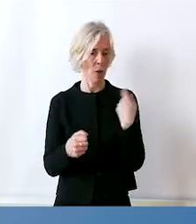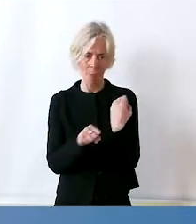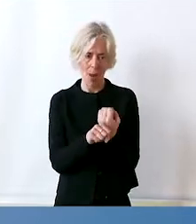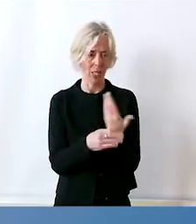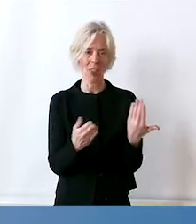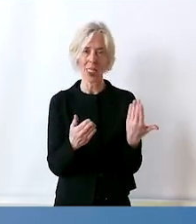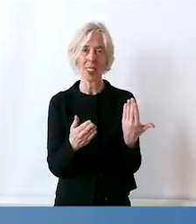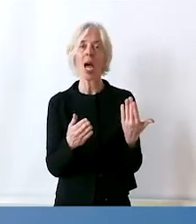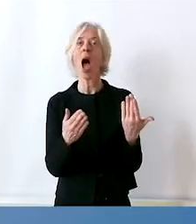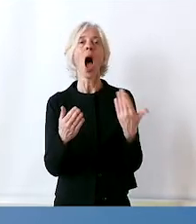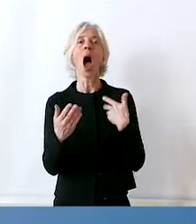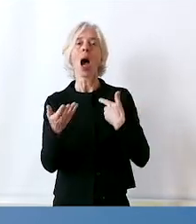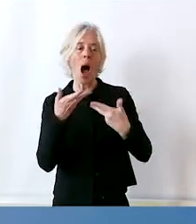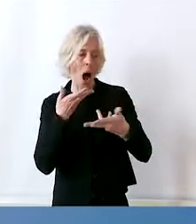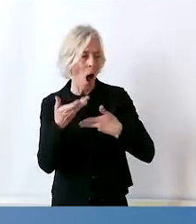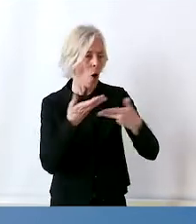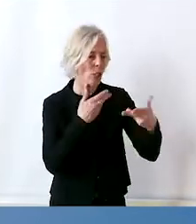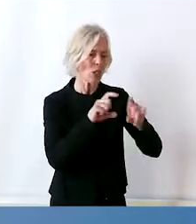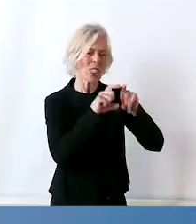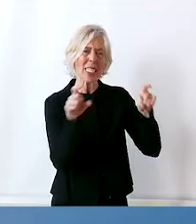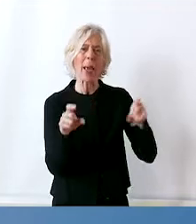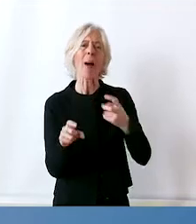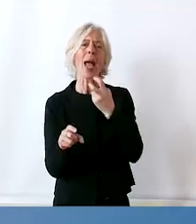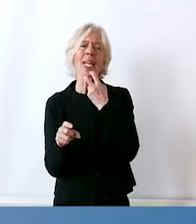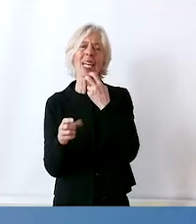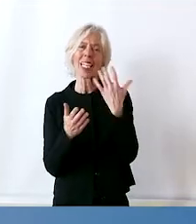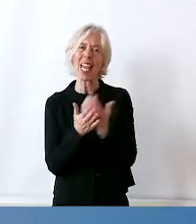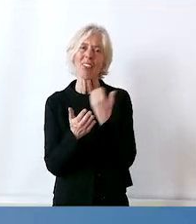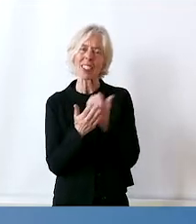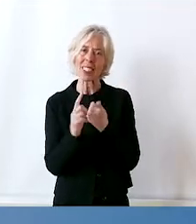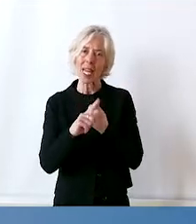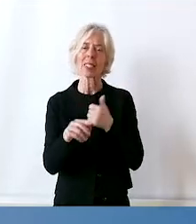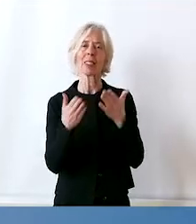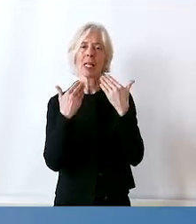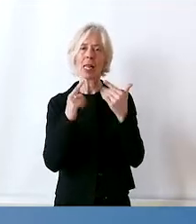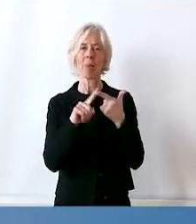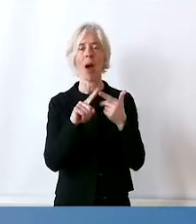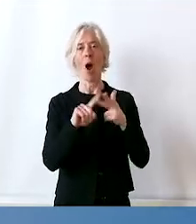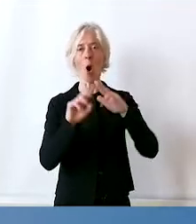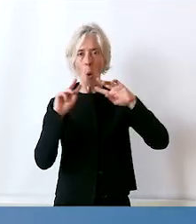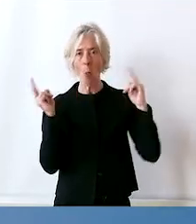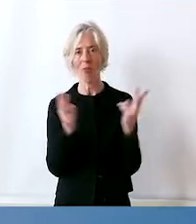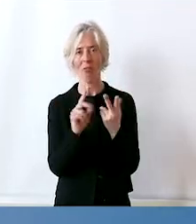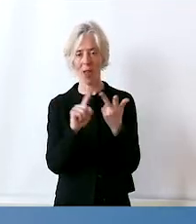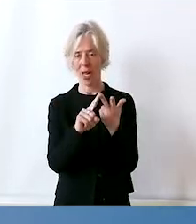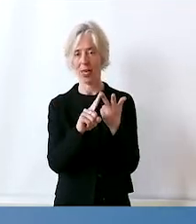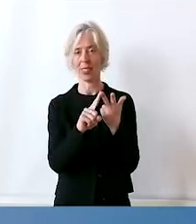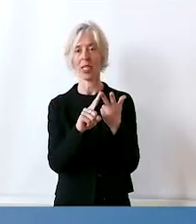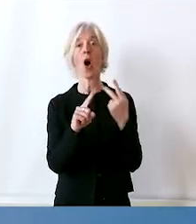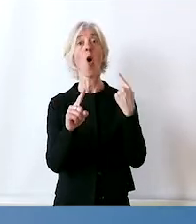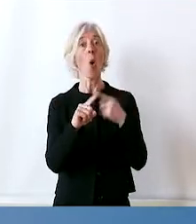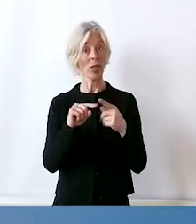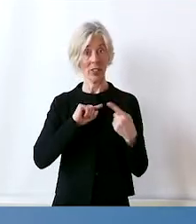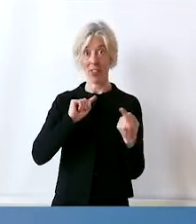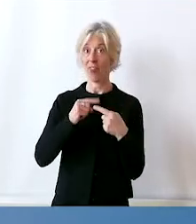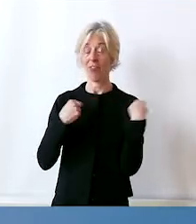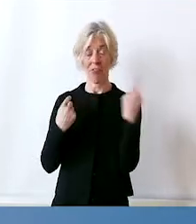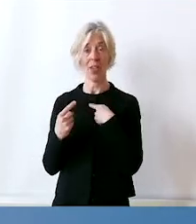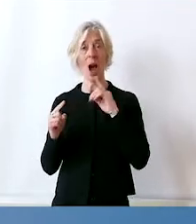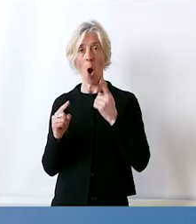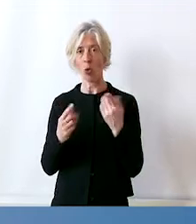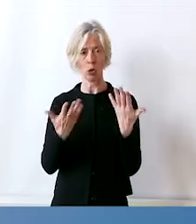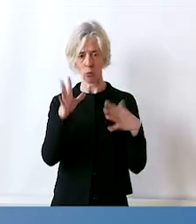zu Themen rund um Energieeffizienz, Klima und Umwelt. Zum anderen setzen wir uns im Prozess der politischen